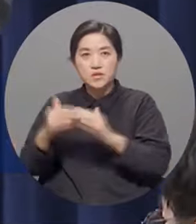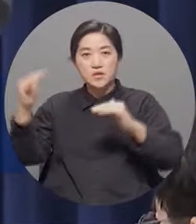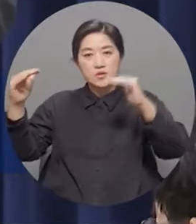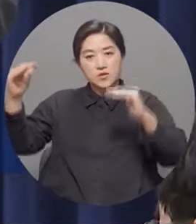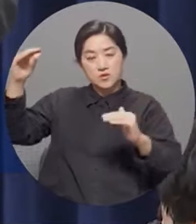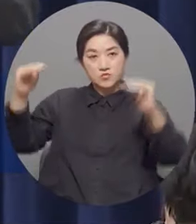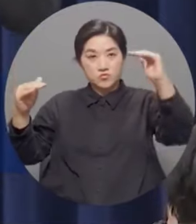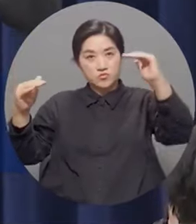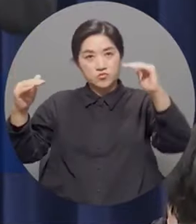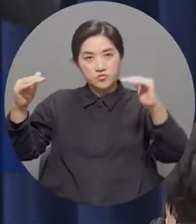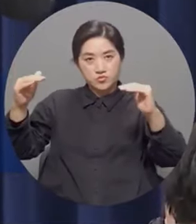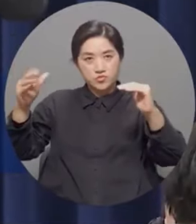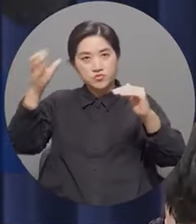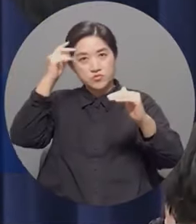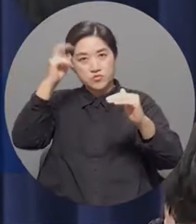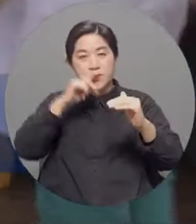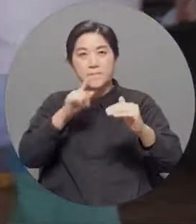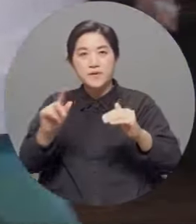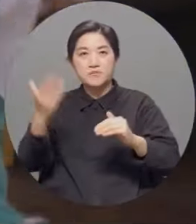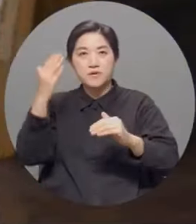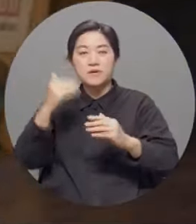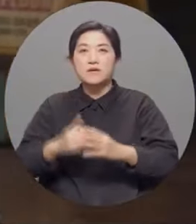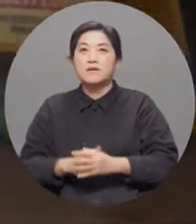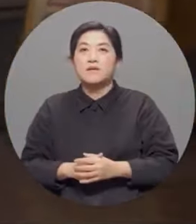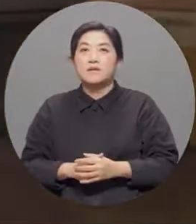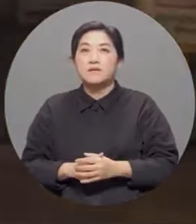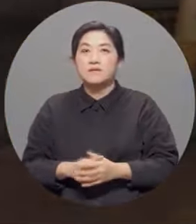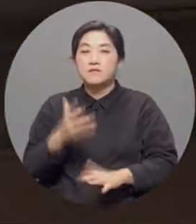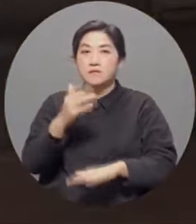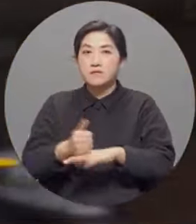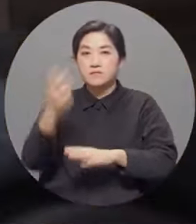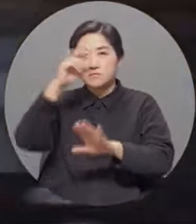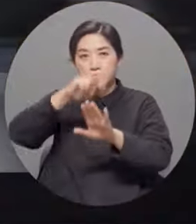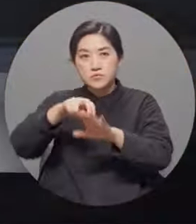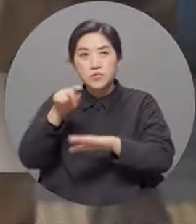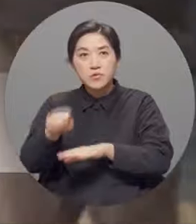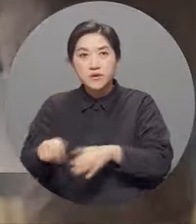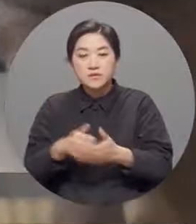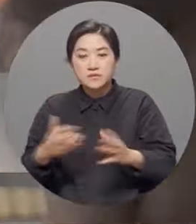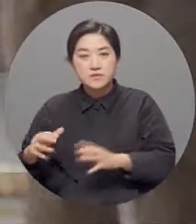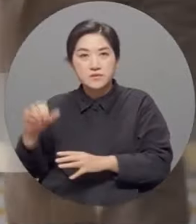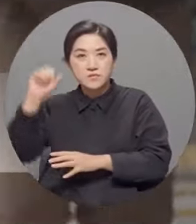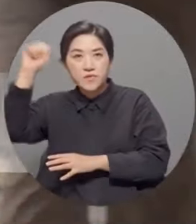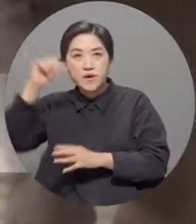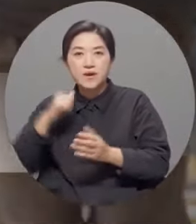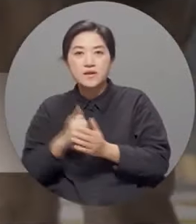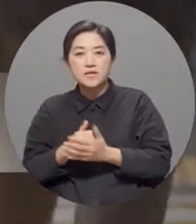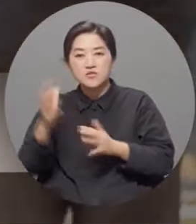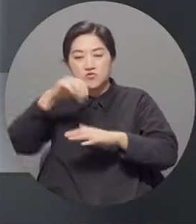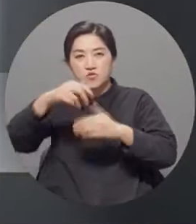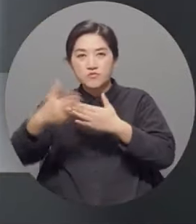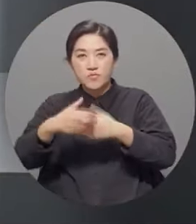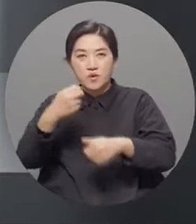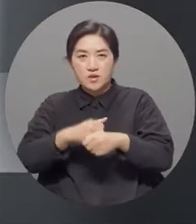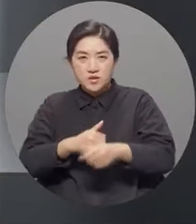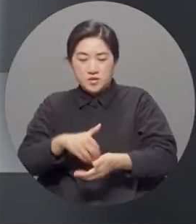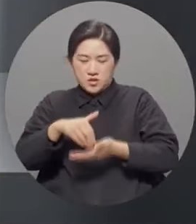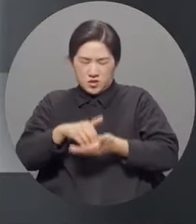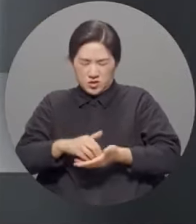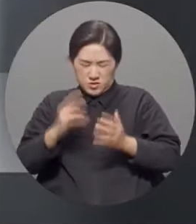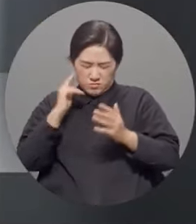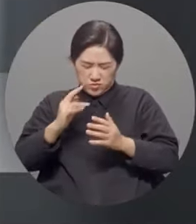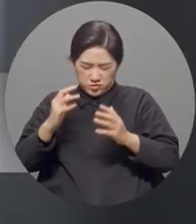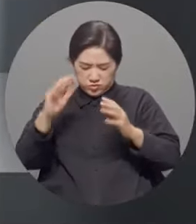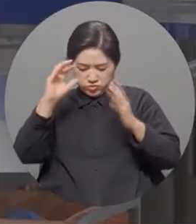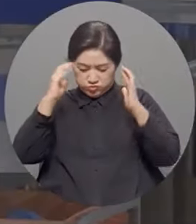잡힌 기대 소득이 전망될 뿐만 아니라 결국 의료계에선 이번 집단 행동을 수련병원에서 중노동을 견뎌온